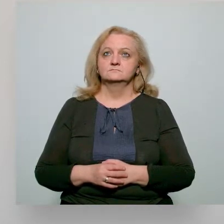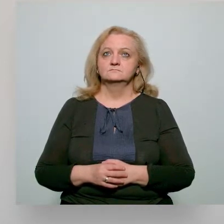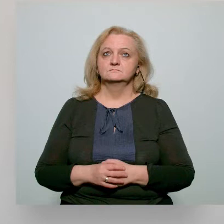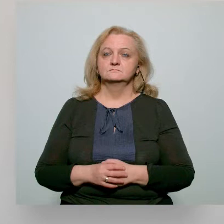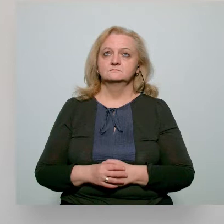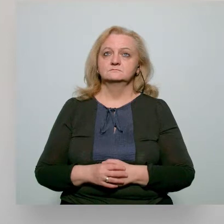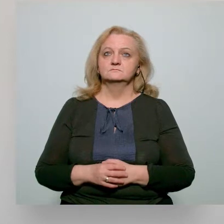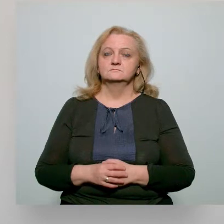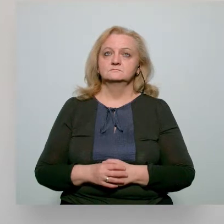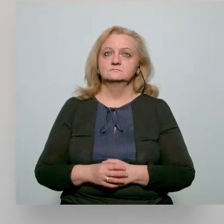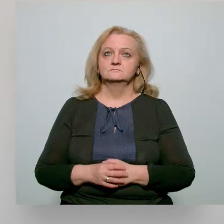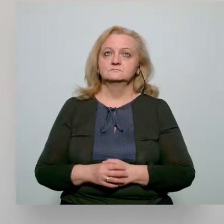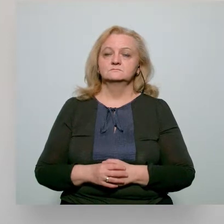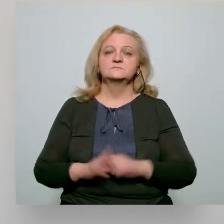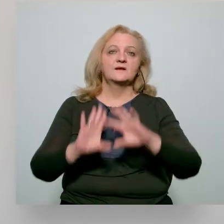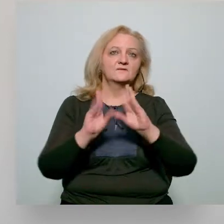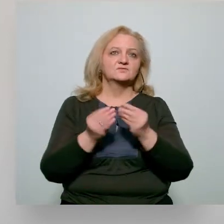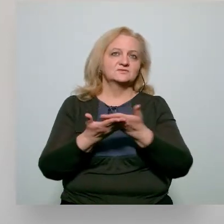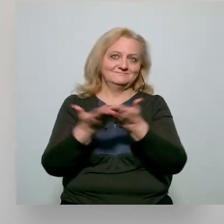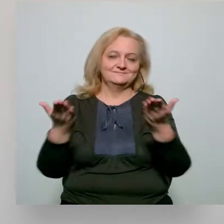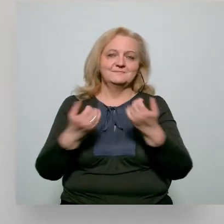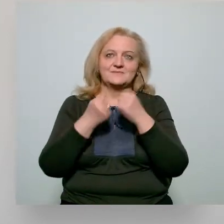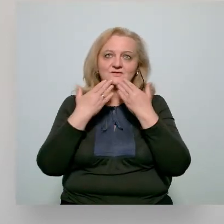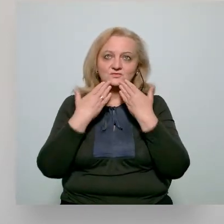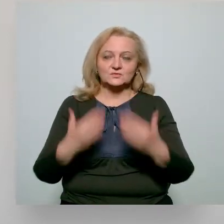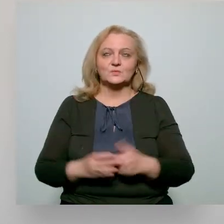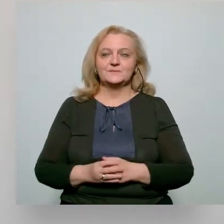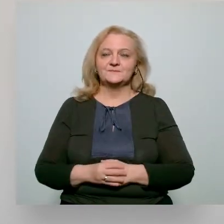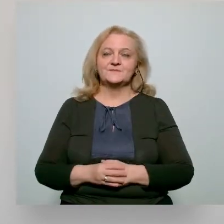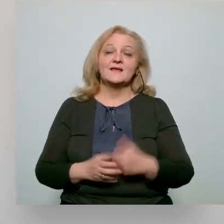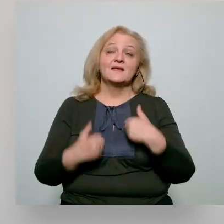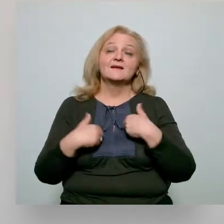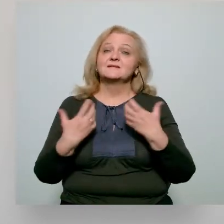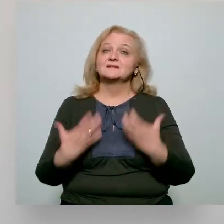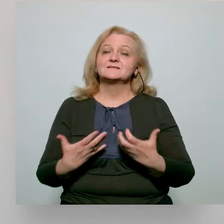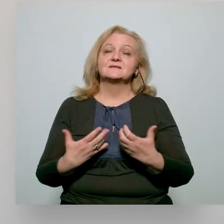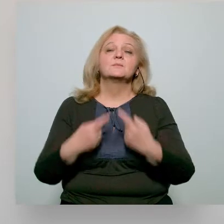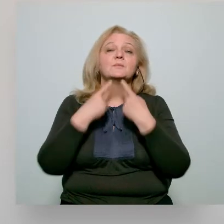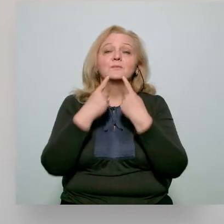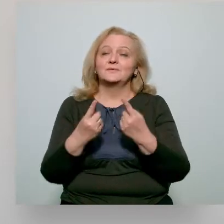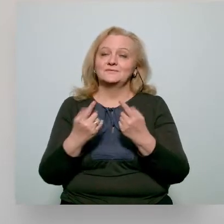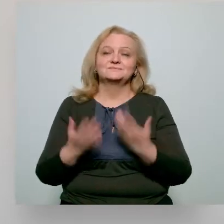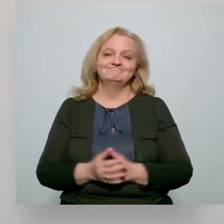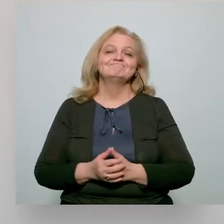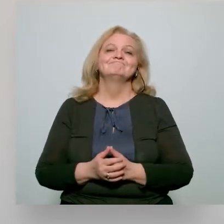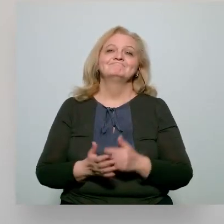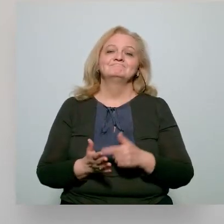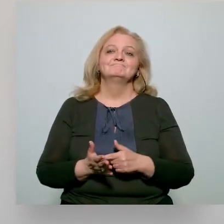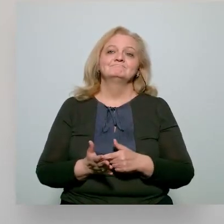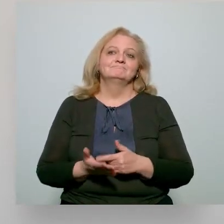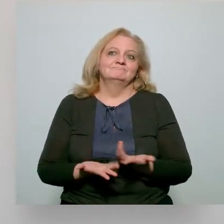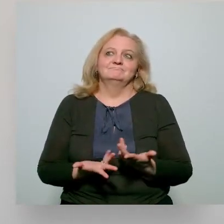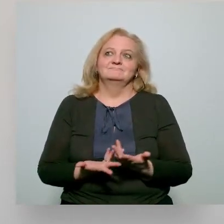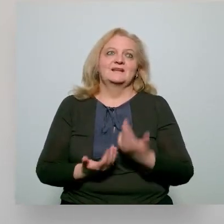Na sam bardzo dziękuję. Przede wszystkim bardzo dziękuję. Chciałbym przede wszystkim podkreślić, że nikt nie może